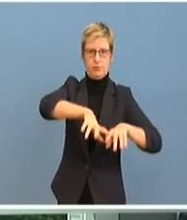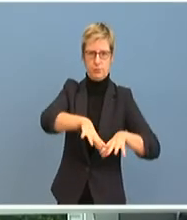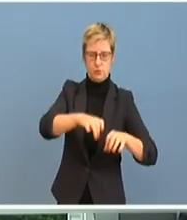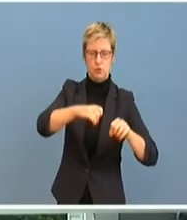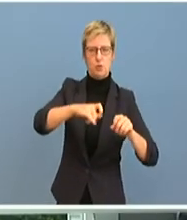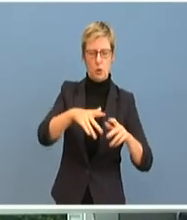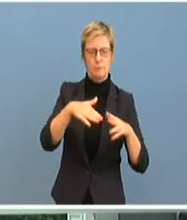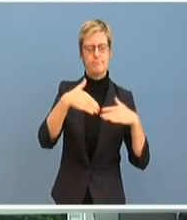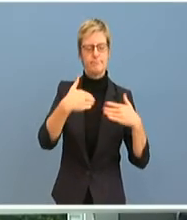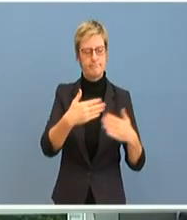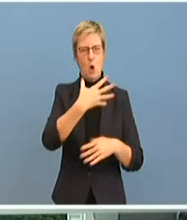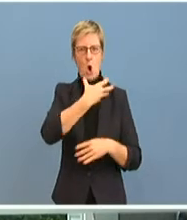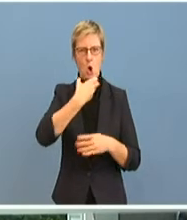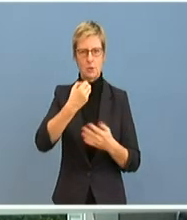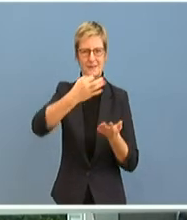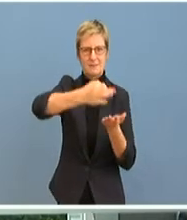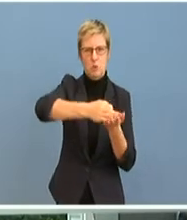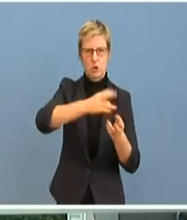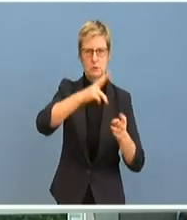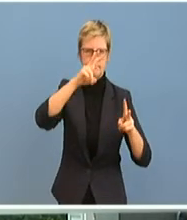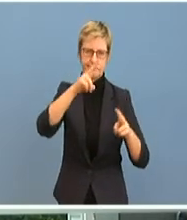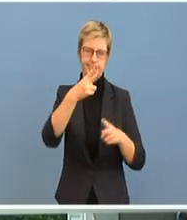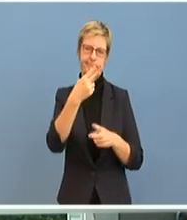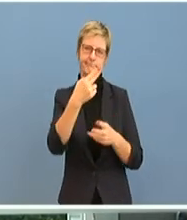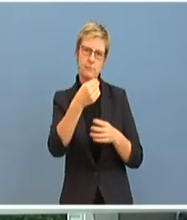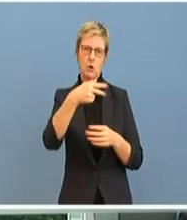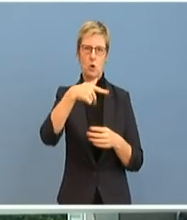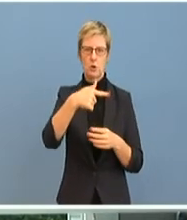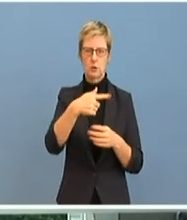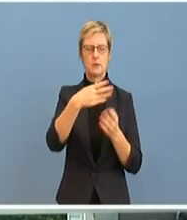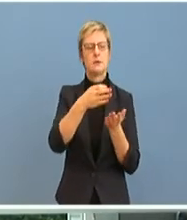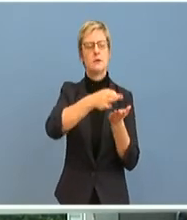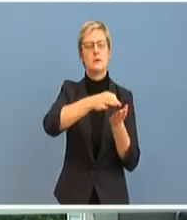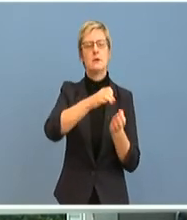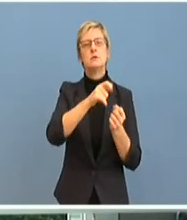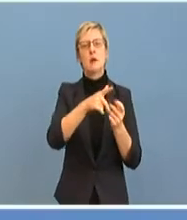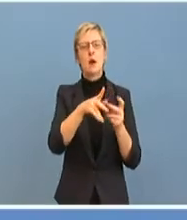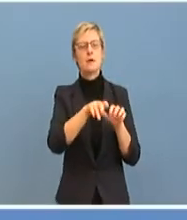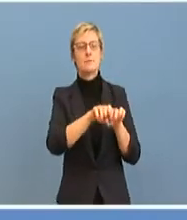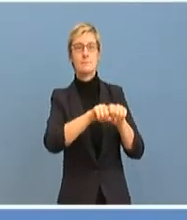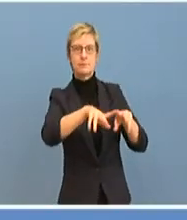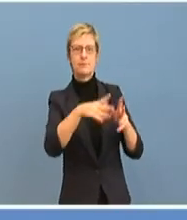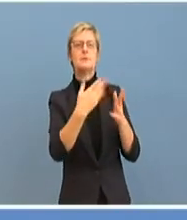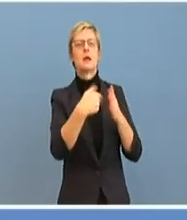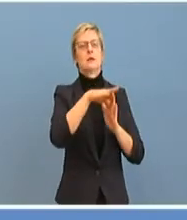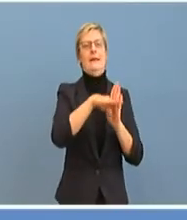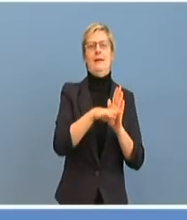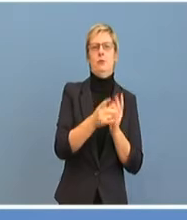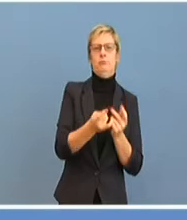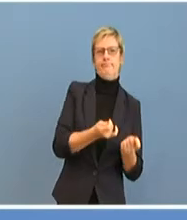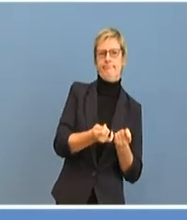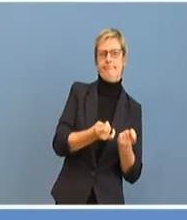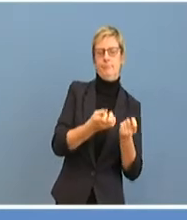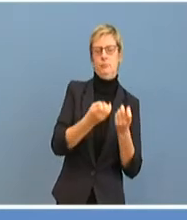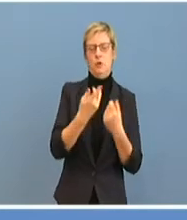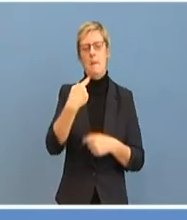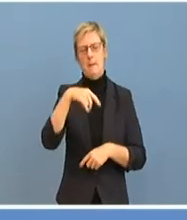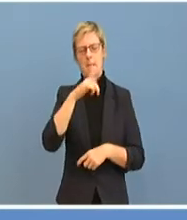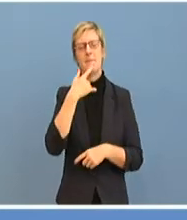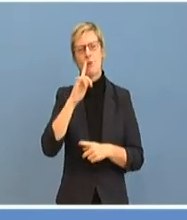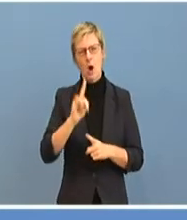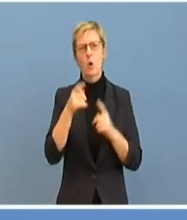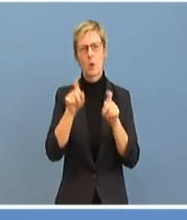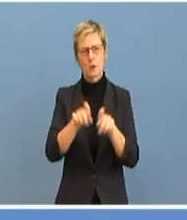war Thema und das wird mit Sicherheit auch Thema der Begegnung oder der Beratungen der Bundeskanzlerin mit den Ministerpräsidenten am Mittwoch sein.